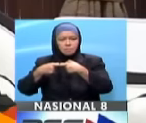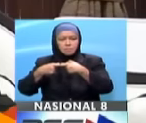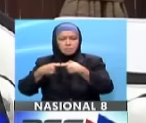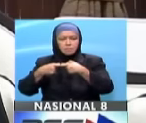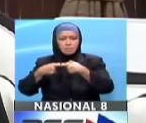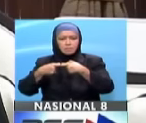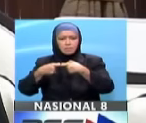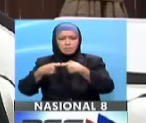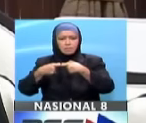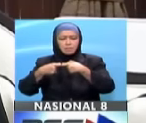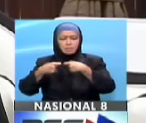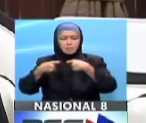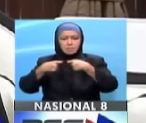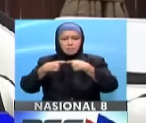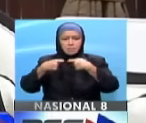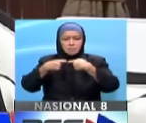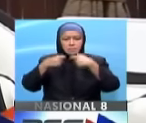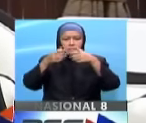terbesar di negara kita